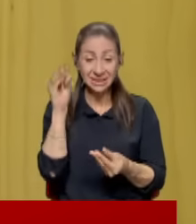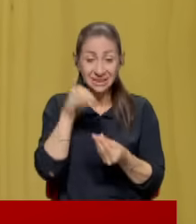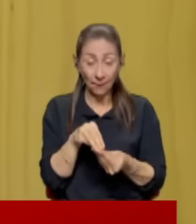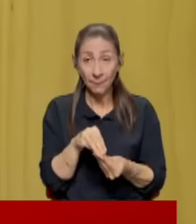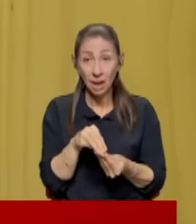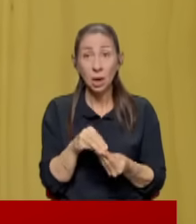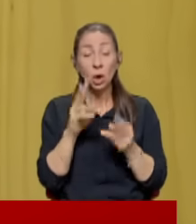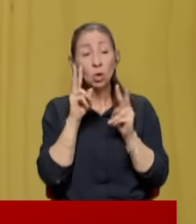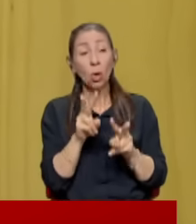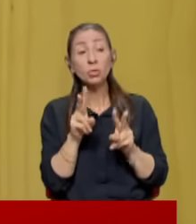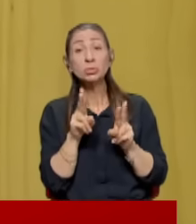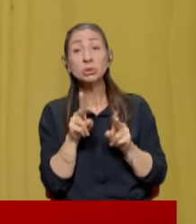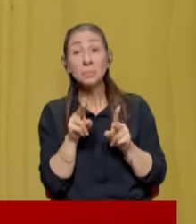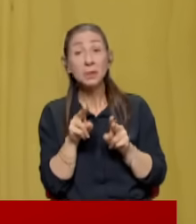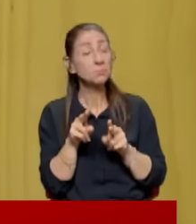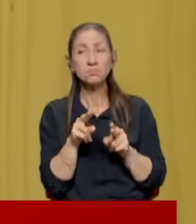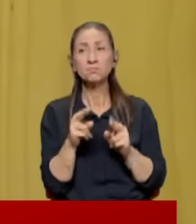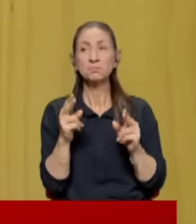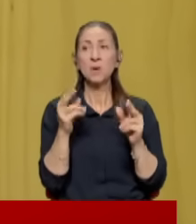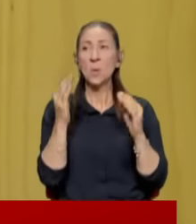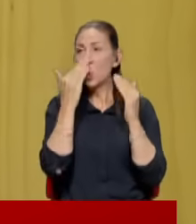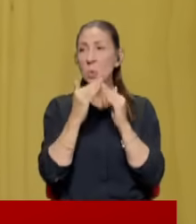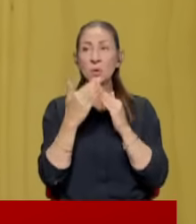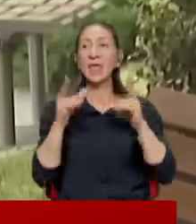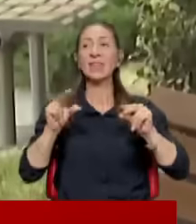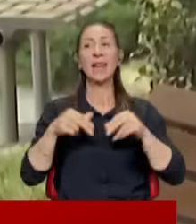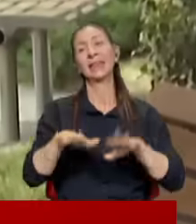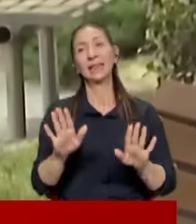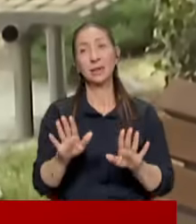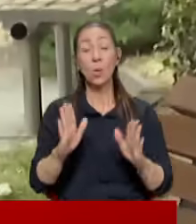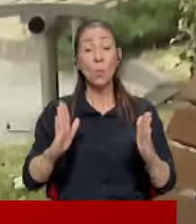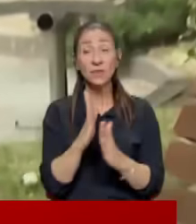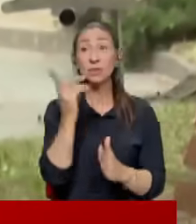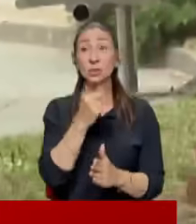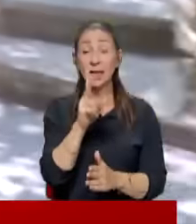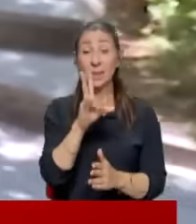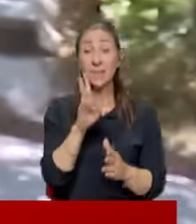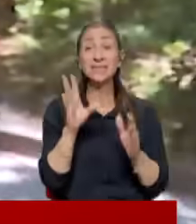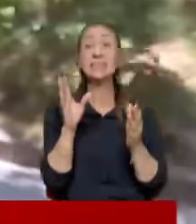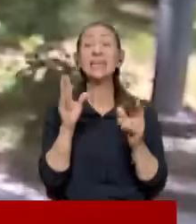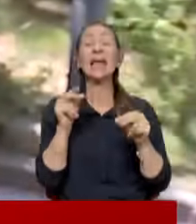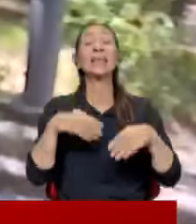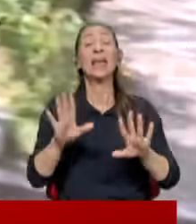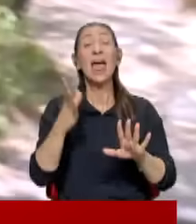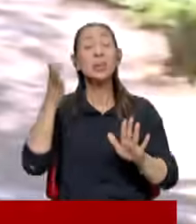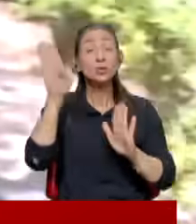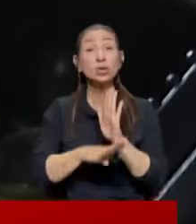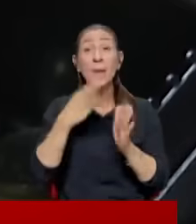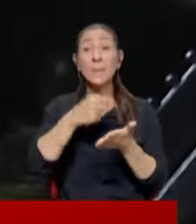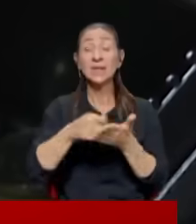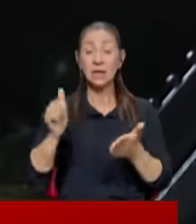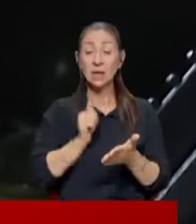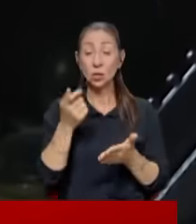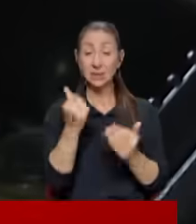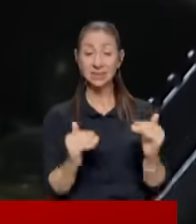artışı gördüğümüz kadarıyla makul ve yeterli bulunmamıştır. Muhalefet %25 zam yeterli değil, en düşük emekli aylıkları da